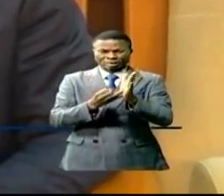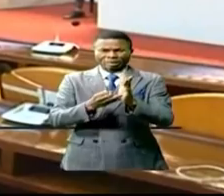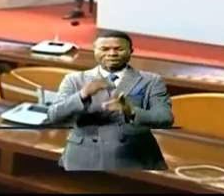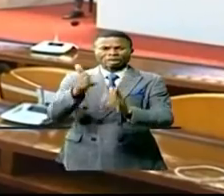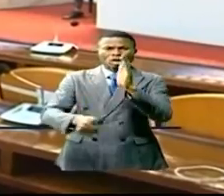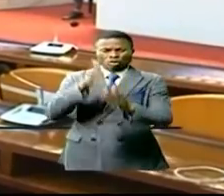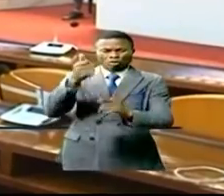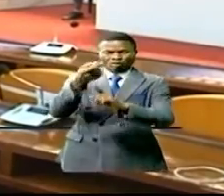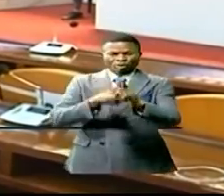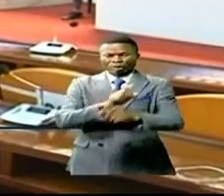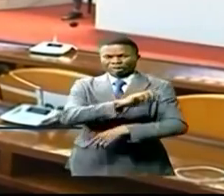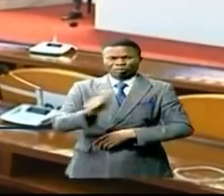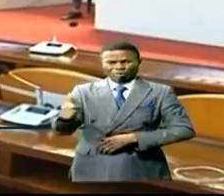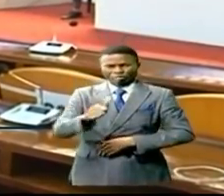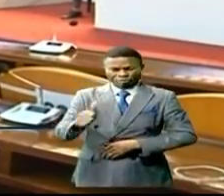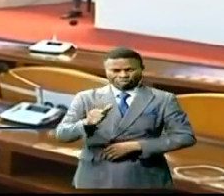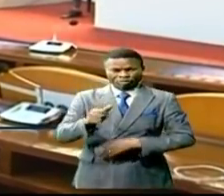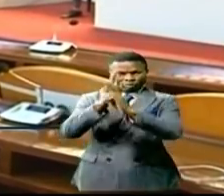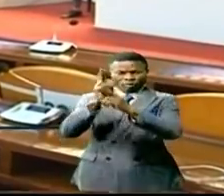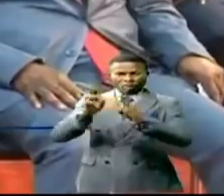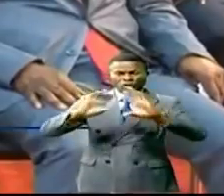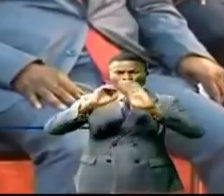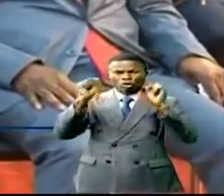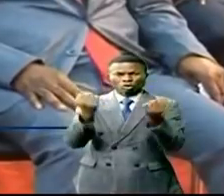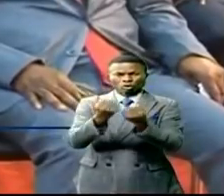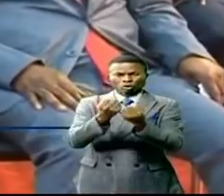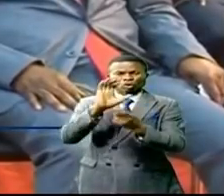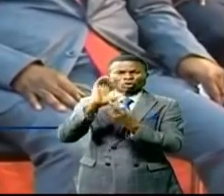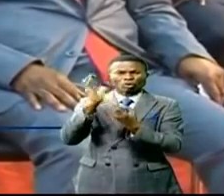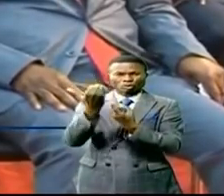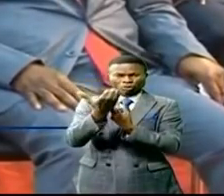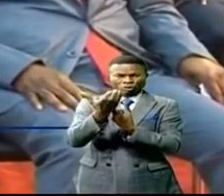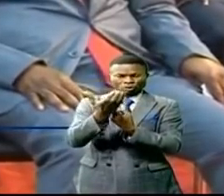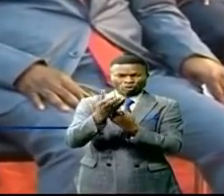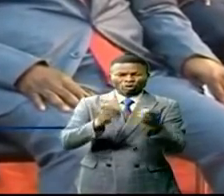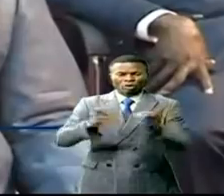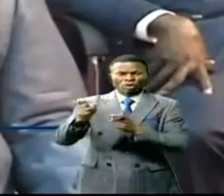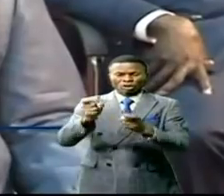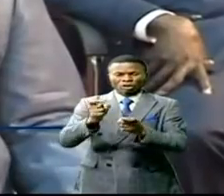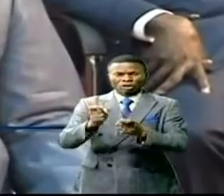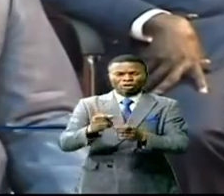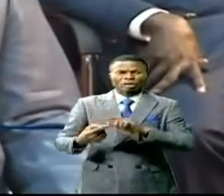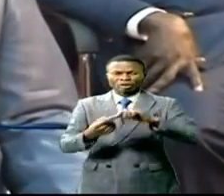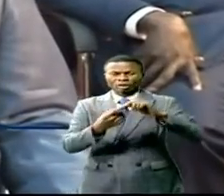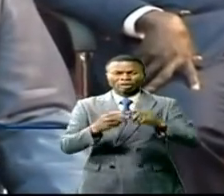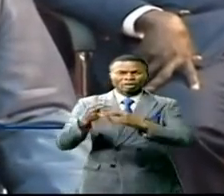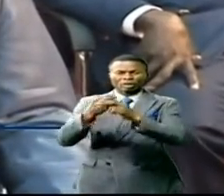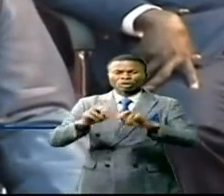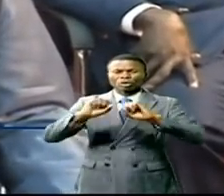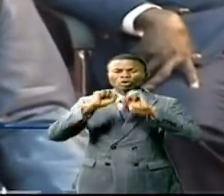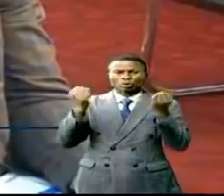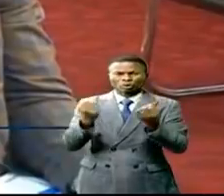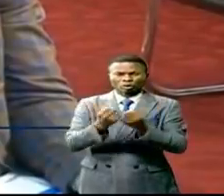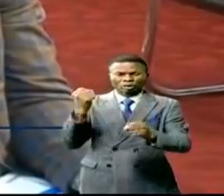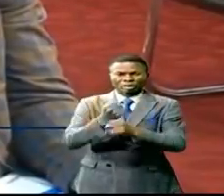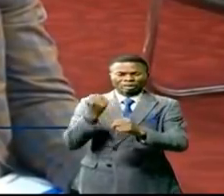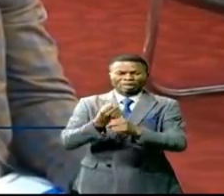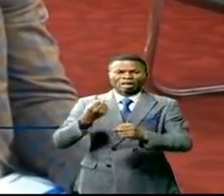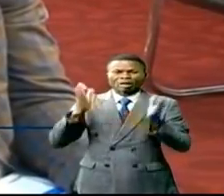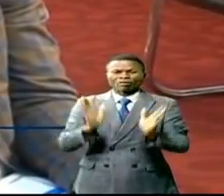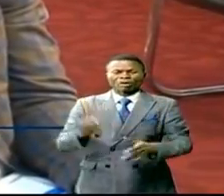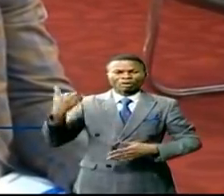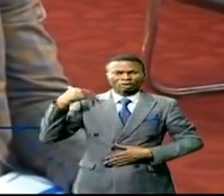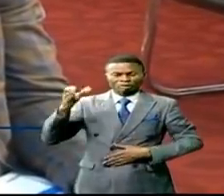concernant les rapports de la commission sociale et culturelle sur le régime spécial de sécurité sociale des agents de l'état le